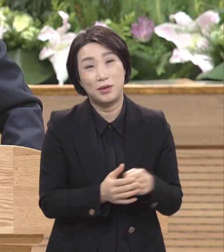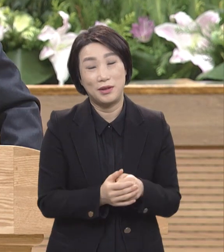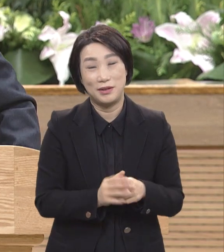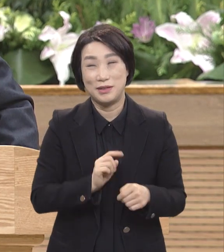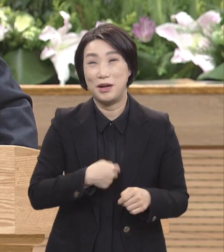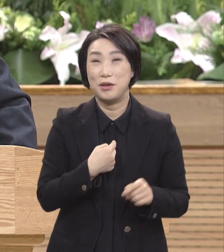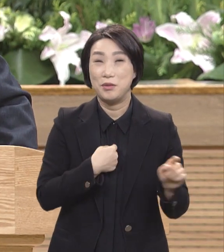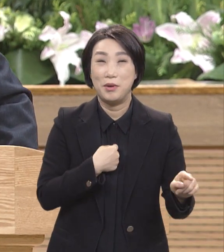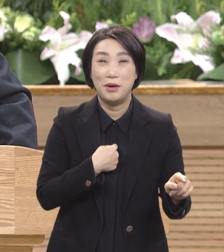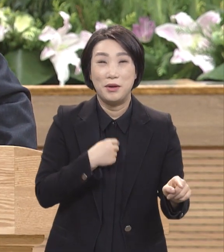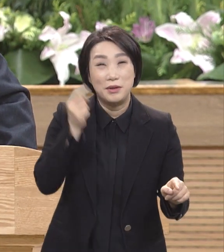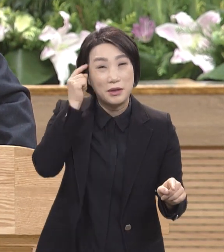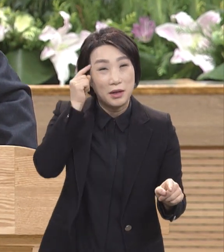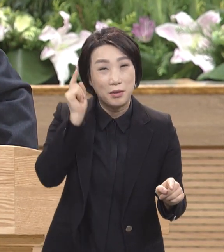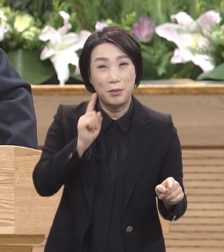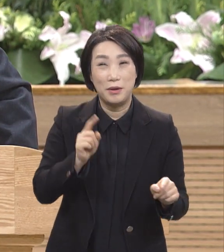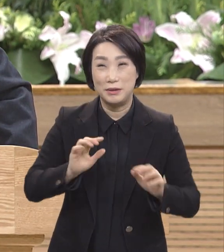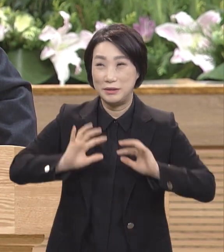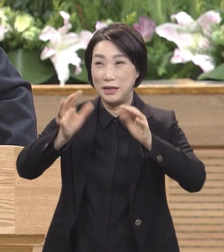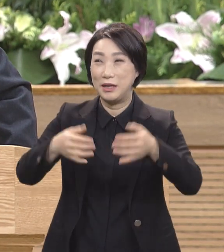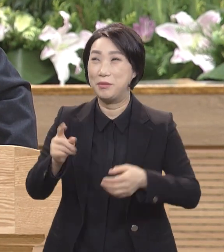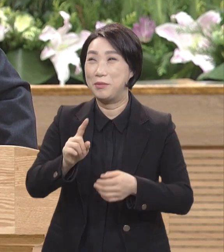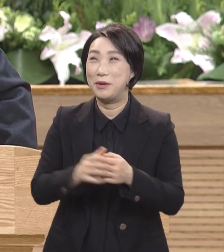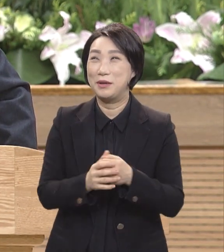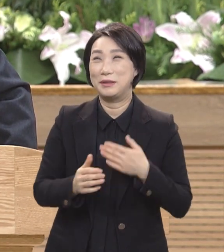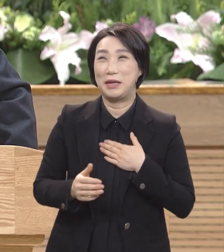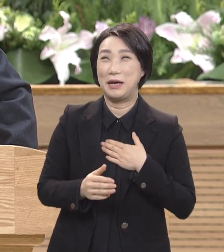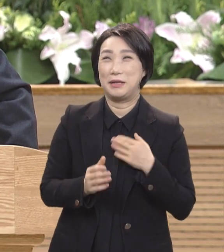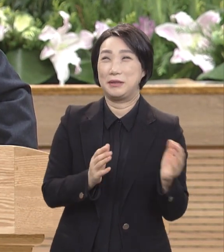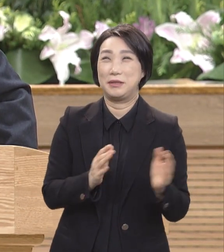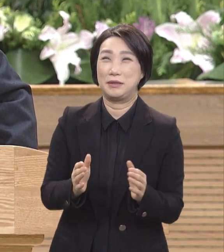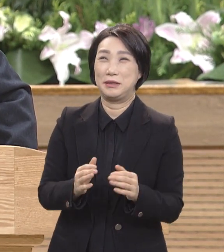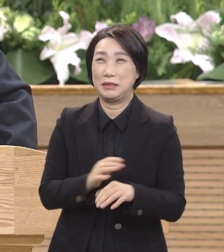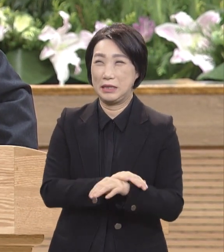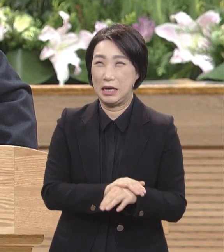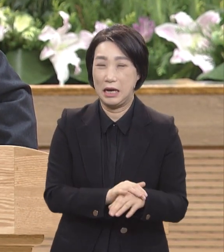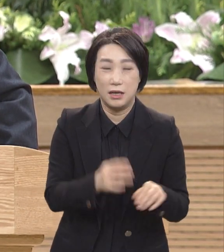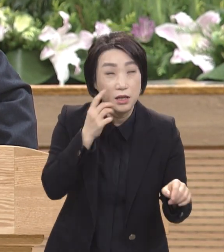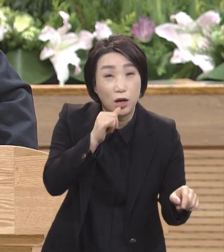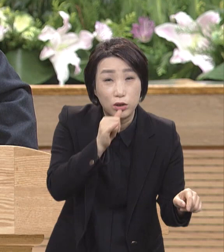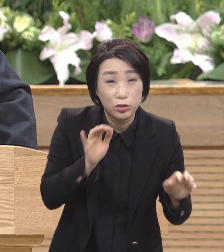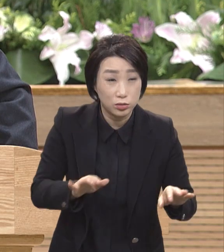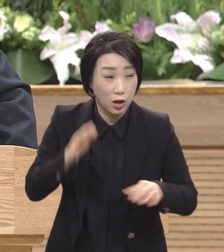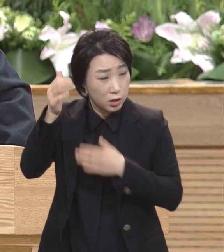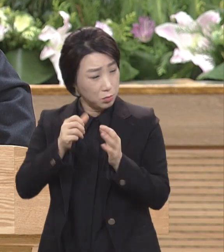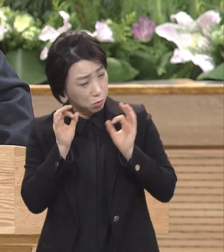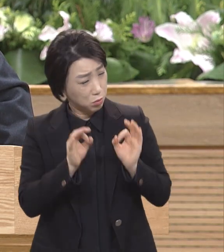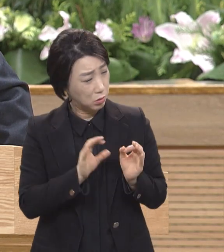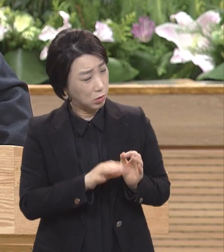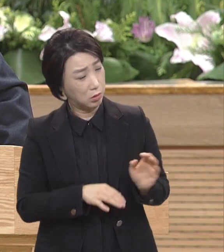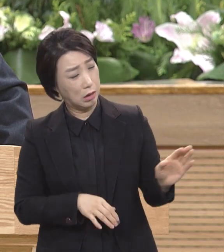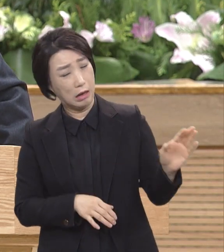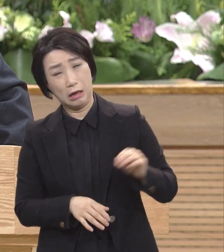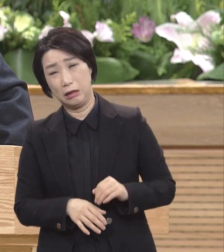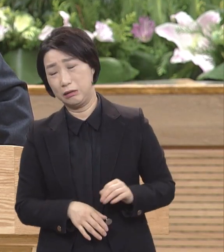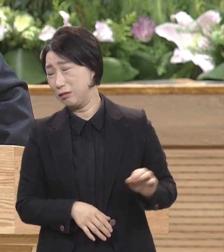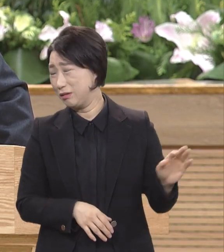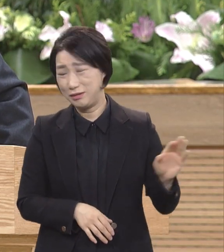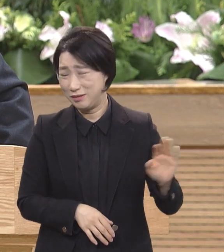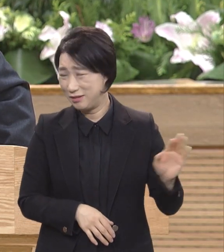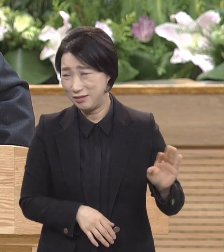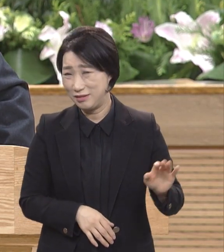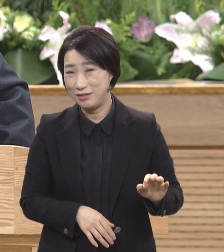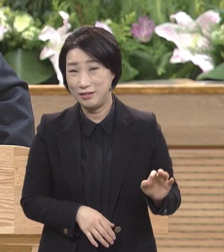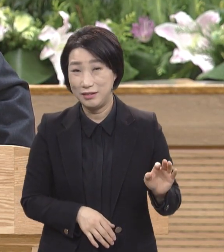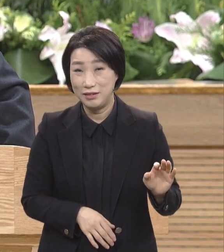자기는 굉장히 세상에서 정리된 사람인지는 모르지만 하나님 앞에는 아주,